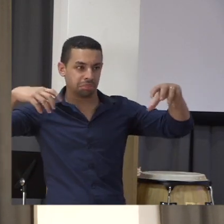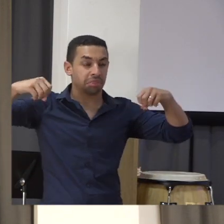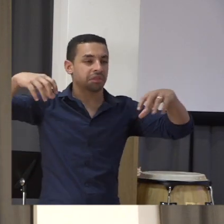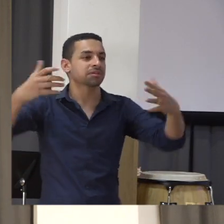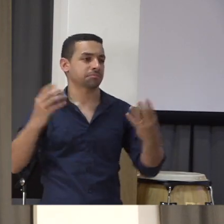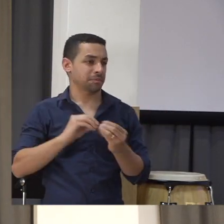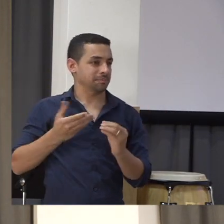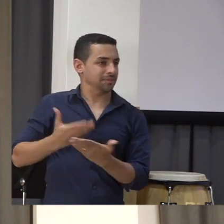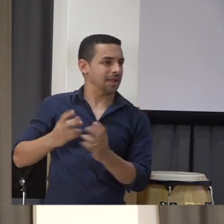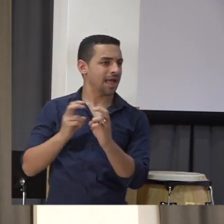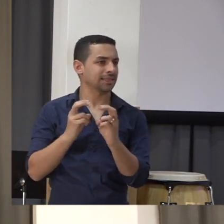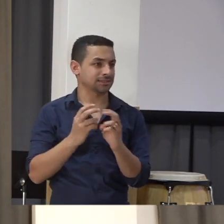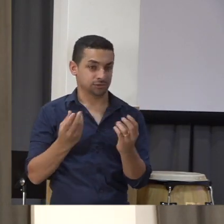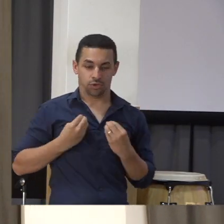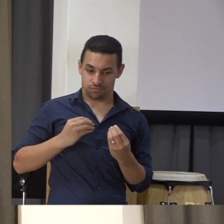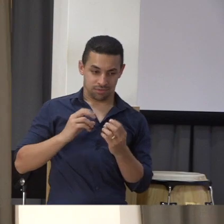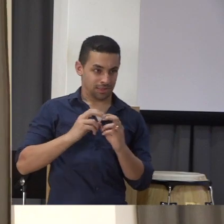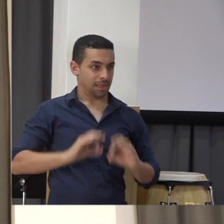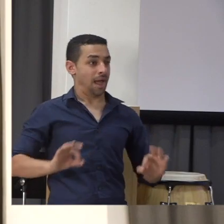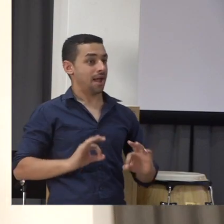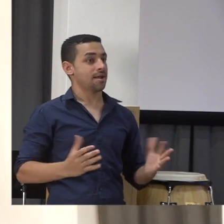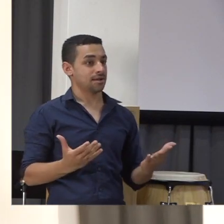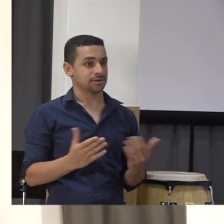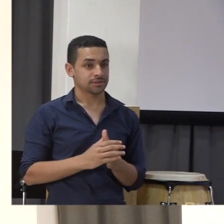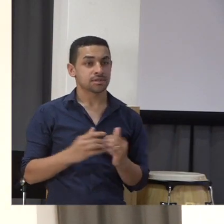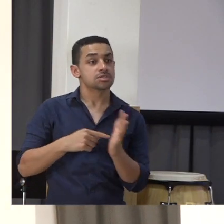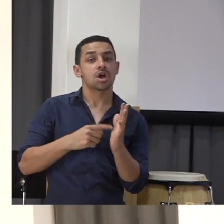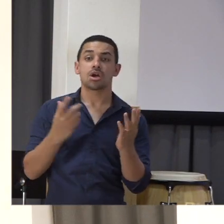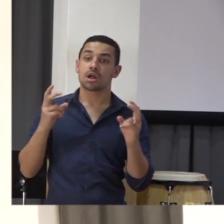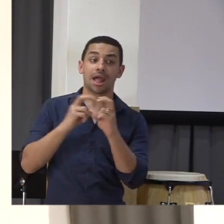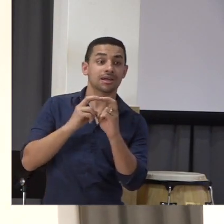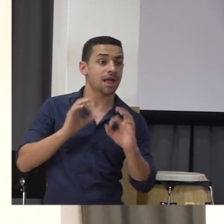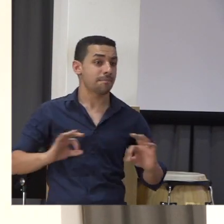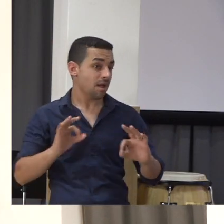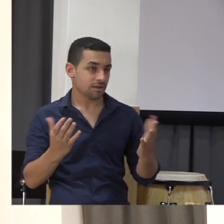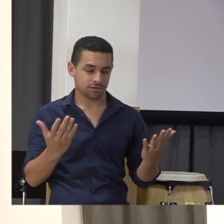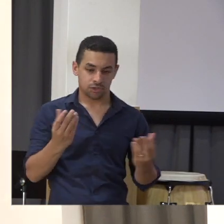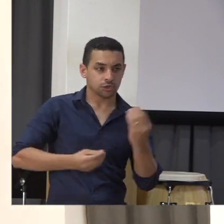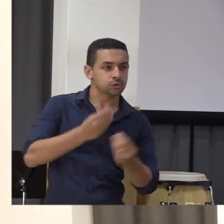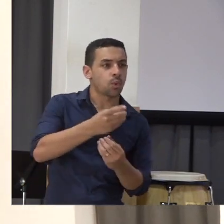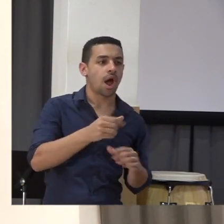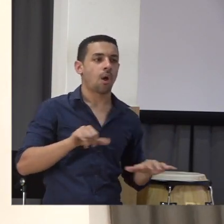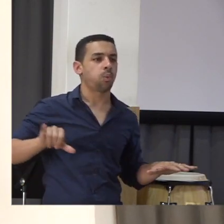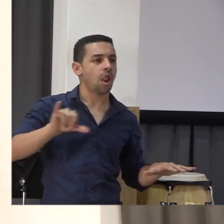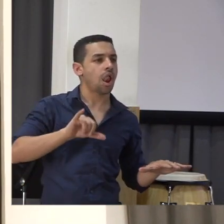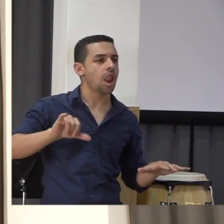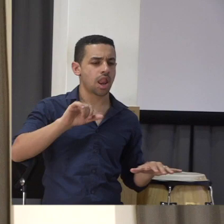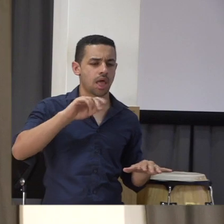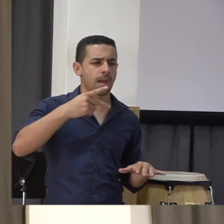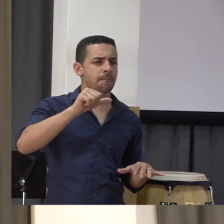et il n'y a pas d'électricité. Et lorsque vous n'avez pas d'électricité, soit vous mettez de l'huile de